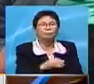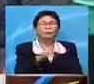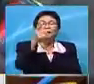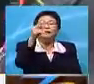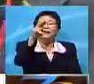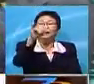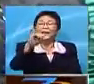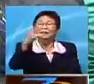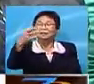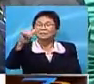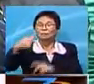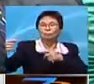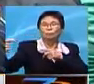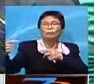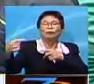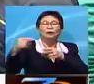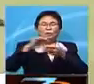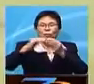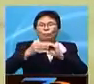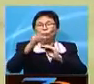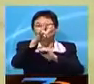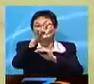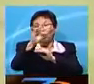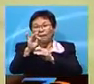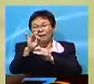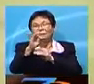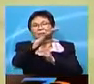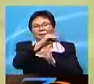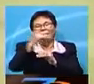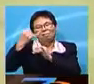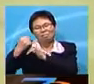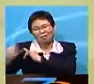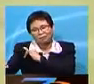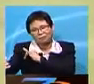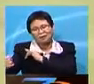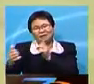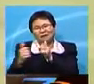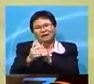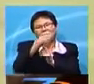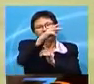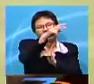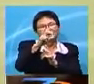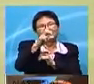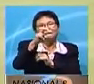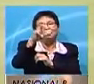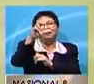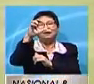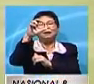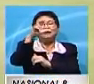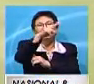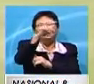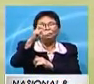Denia menamatkan saingan di tempat ke-78 dan terakhir dengan 305